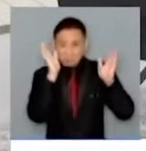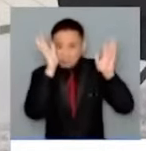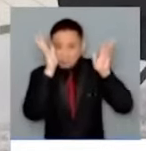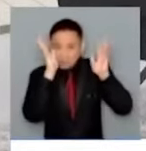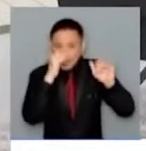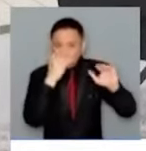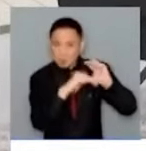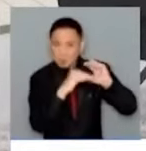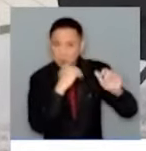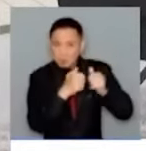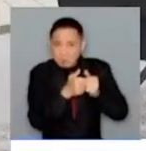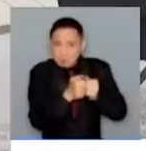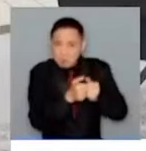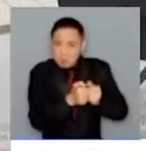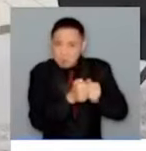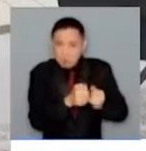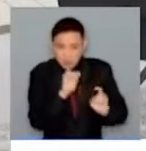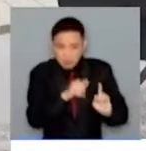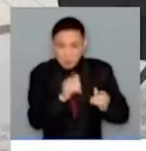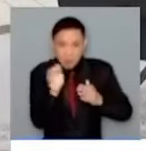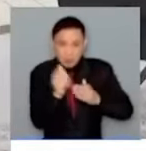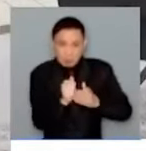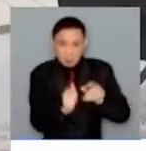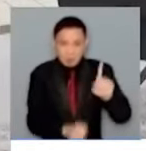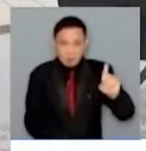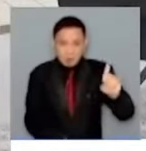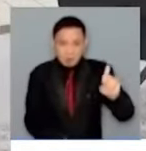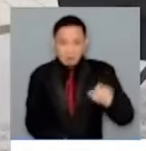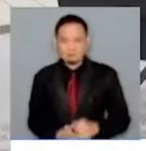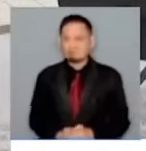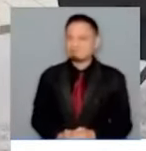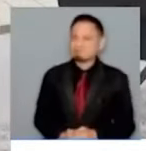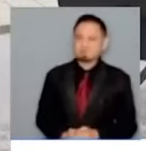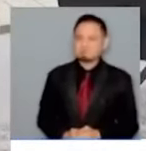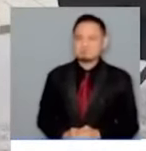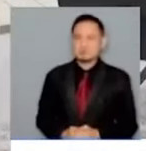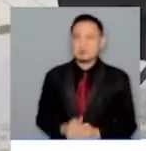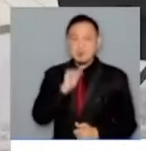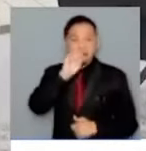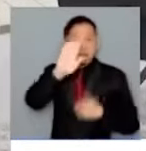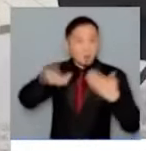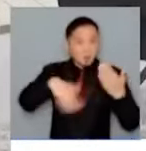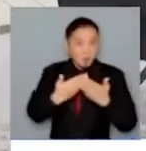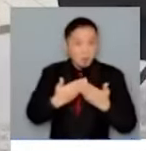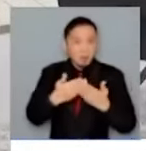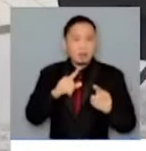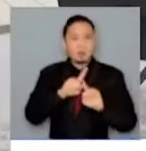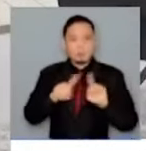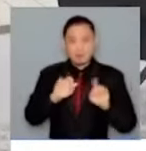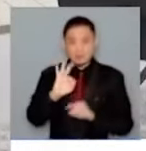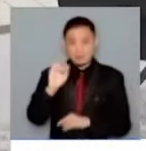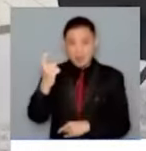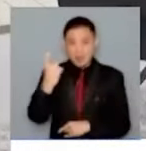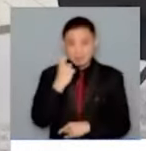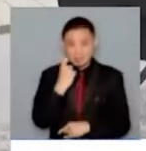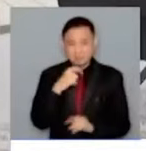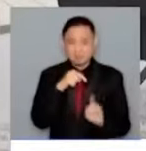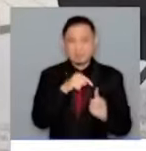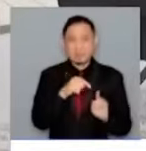Well, I'm not sure kung lahat ay sasang-ayon, pero kung ako ang tatanungin ninyo, pag sinabing kabit, ito ay yung mga